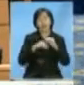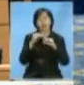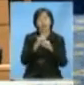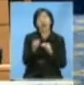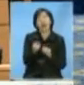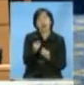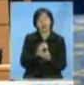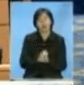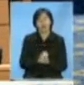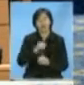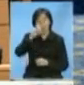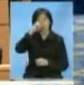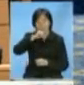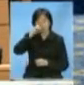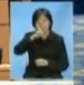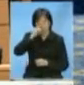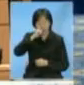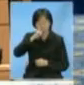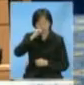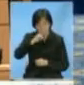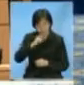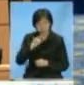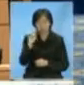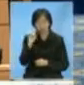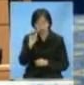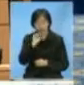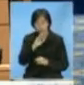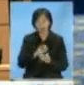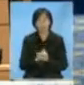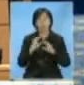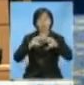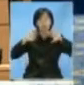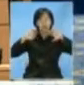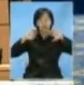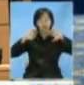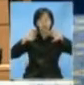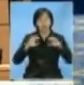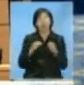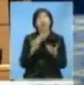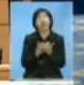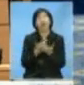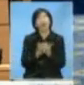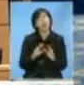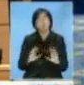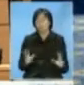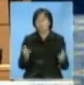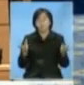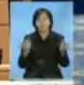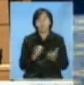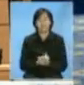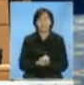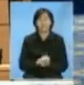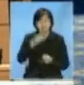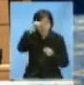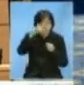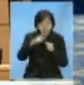ที่สื่อไทยตั้งฉายารัฐบาลนี้ว่ารัฐบาลถังแตกท่านคงจ